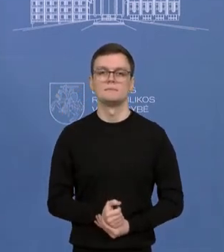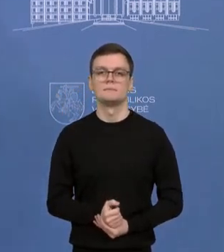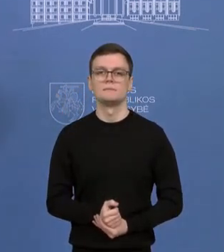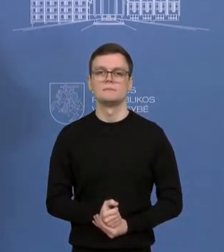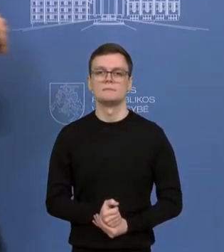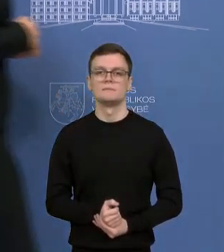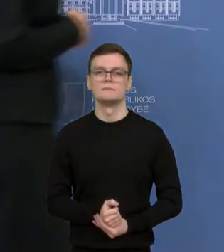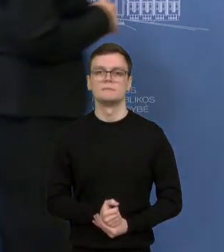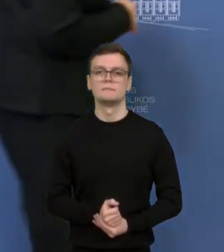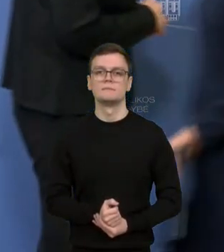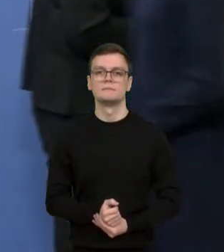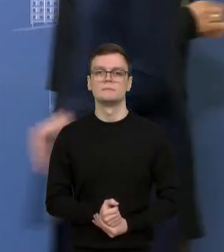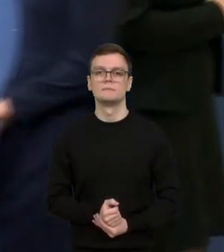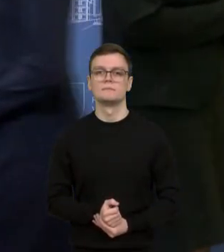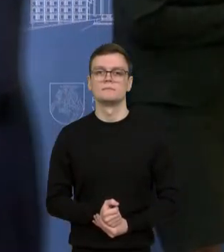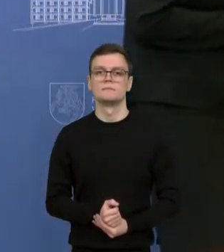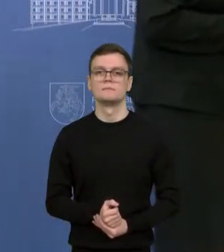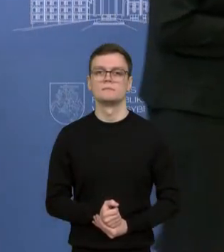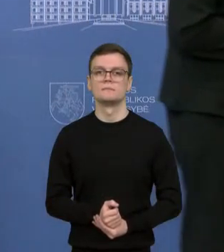Prašom, ponia Žilėnė.